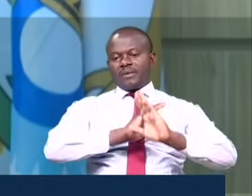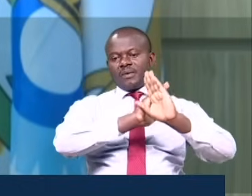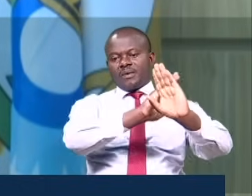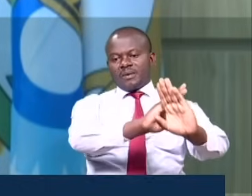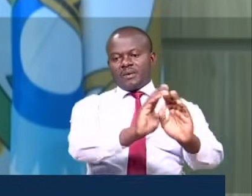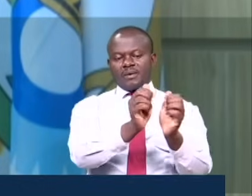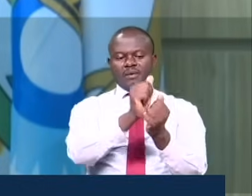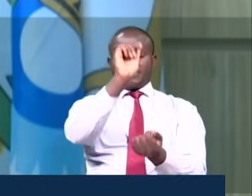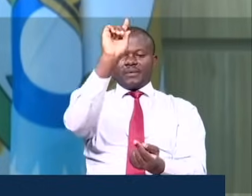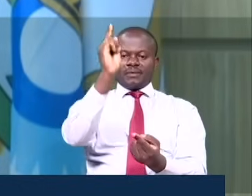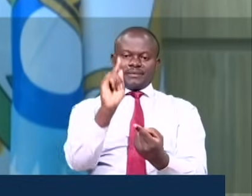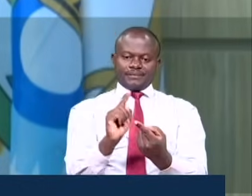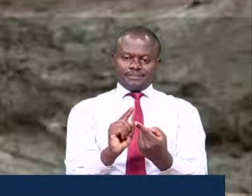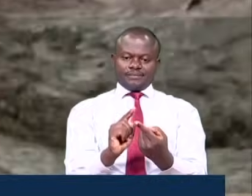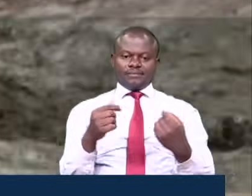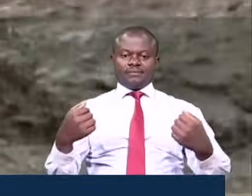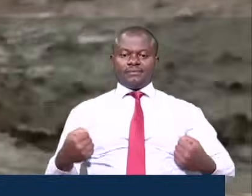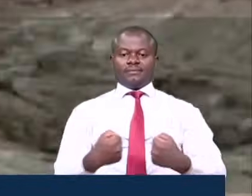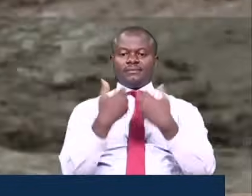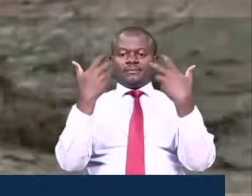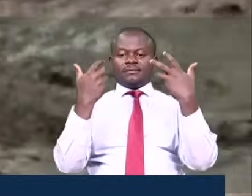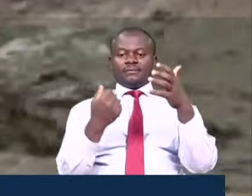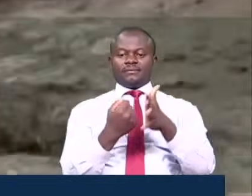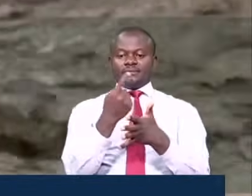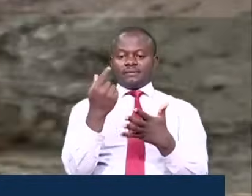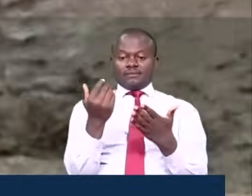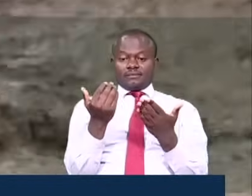no kugabanya ingaruka ziterwa